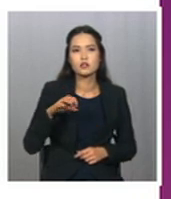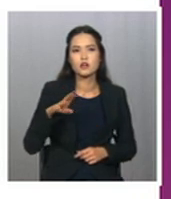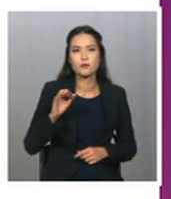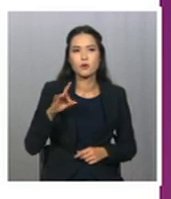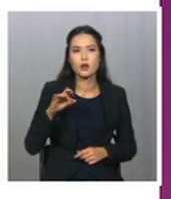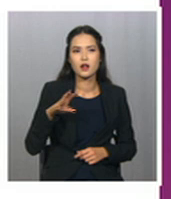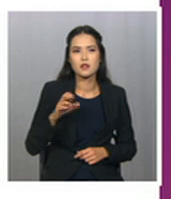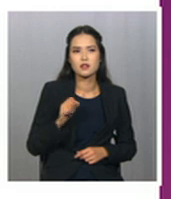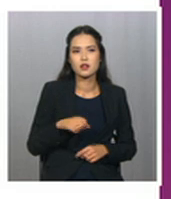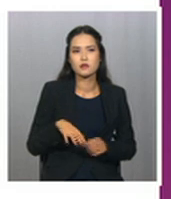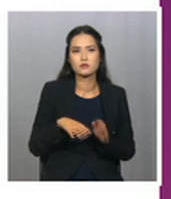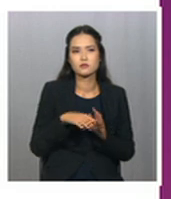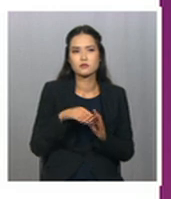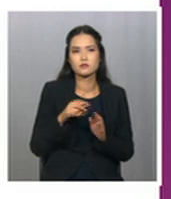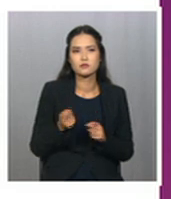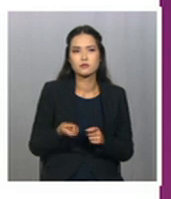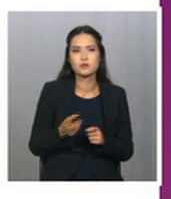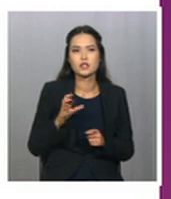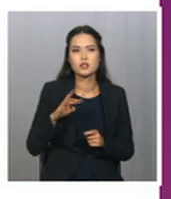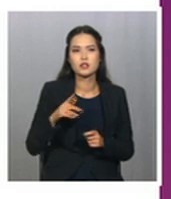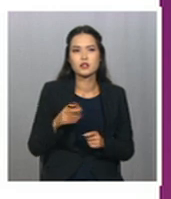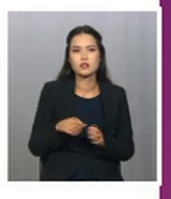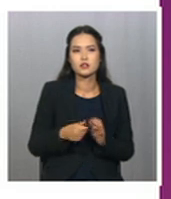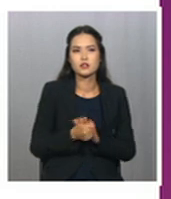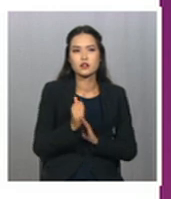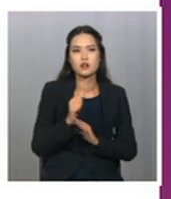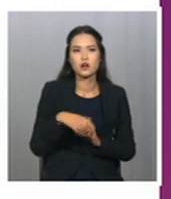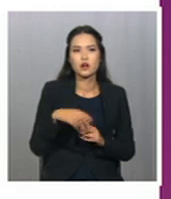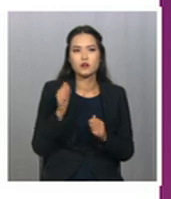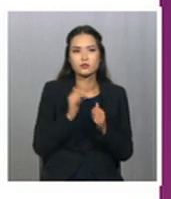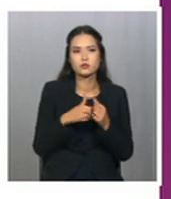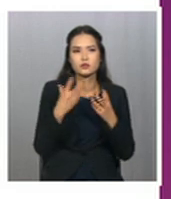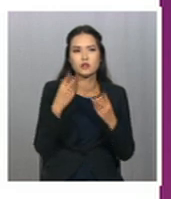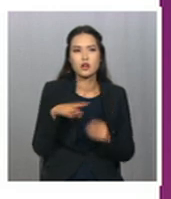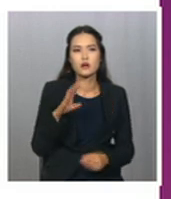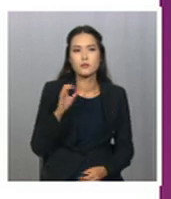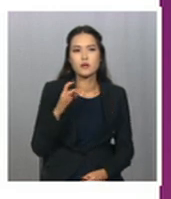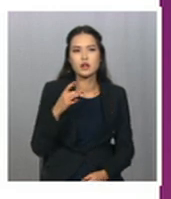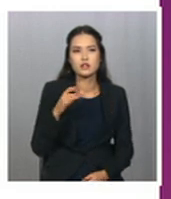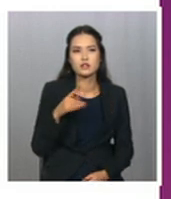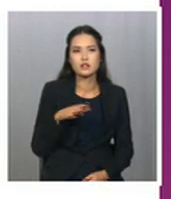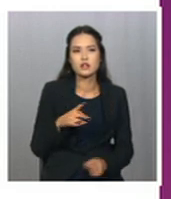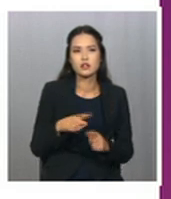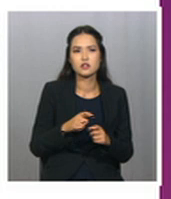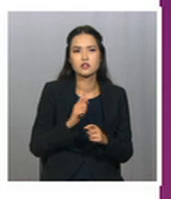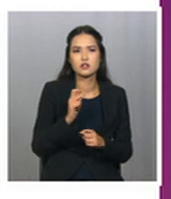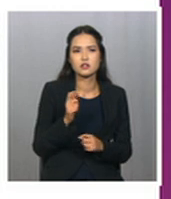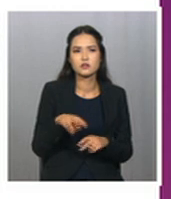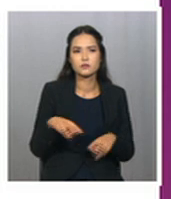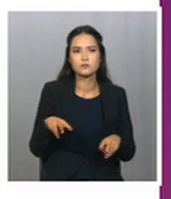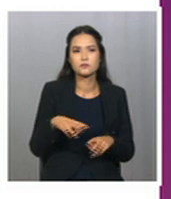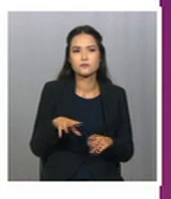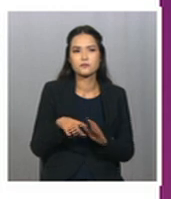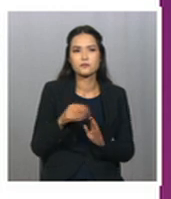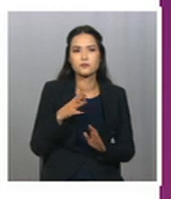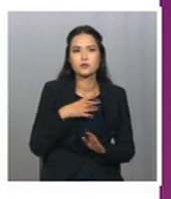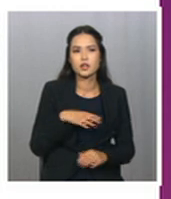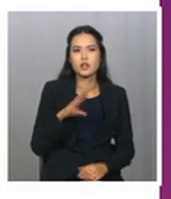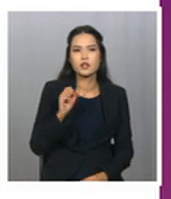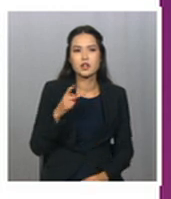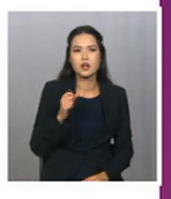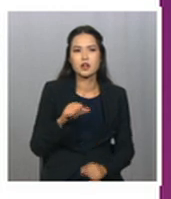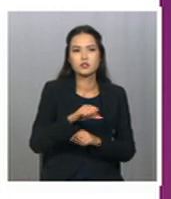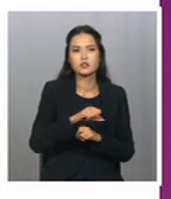съезі басталады. Күн тәртібінде партия атынан ел президентіне үміткер ұсынуы қойылады. Техас штатының делегациясын бастап